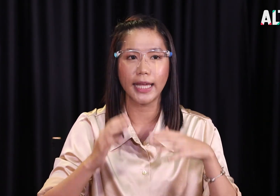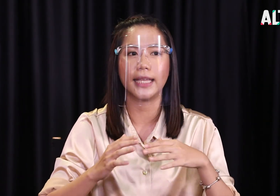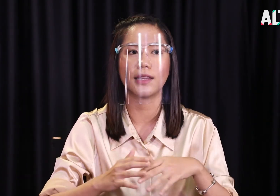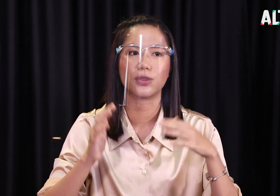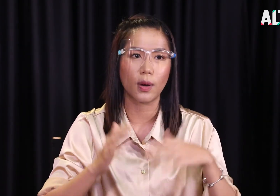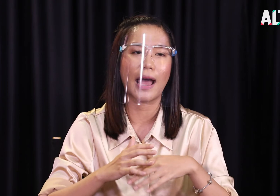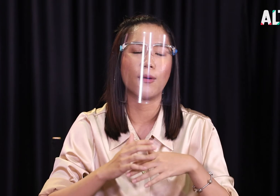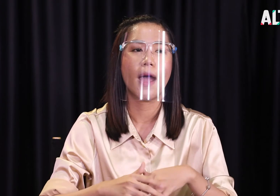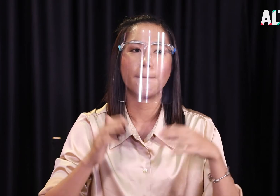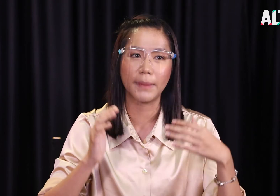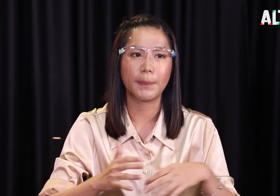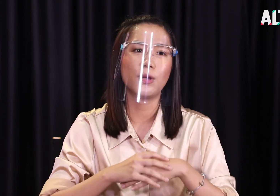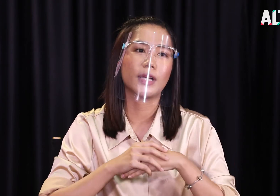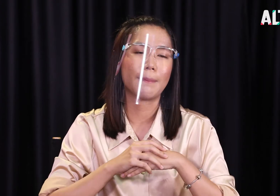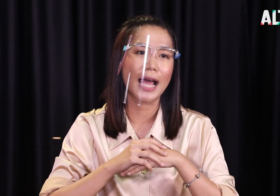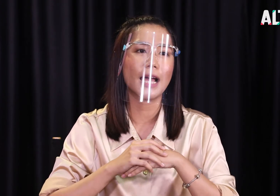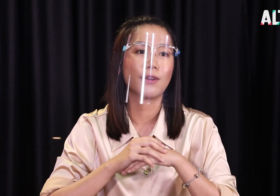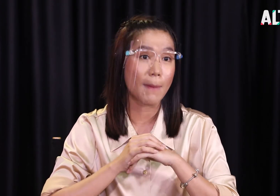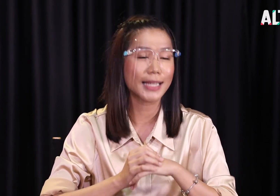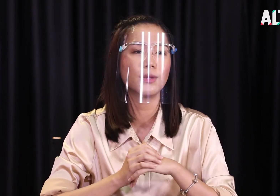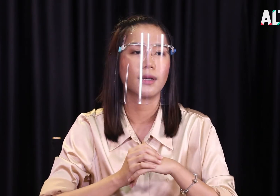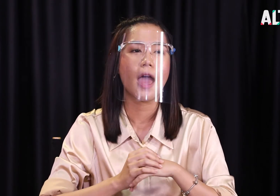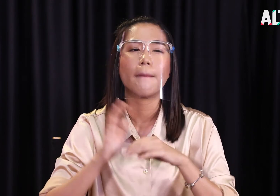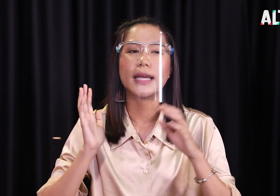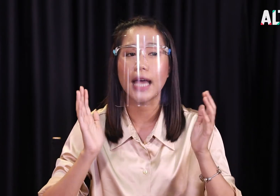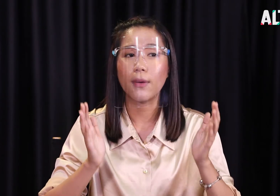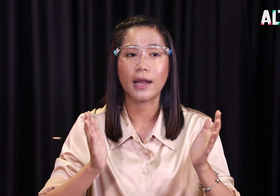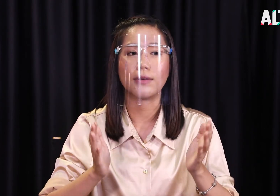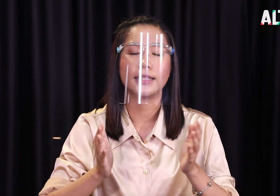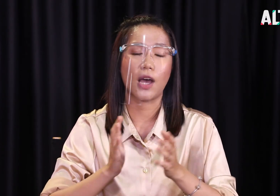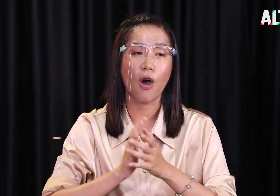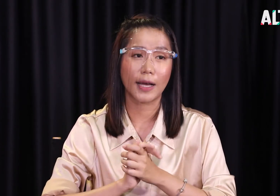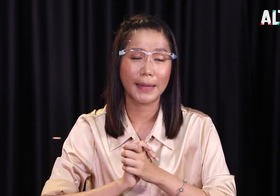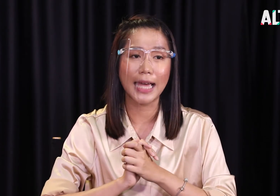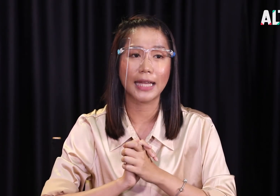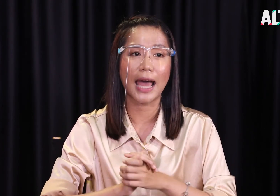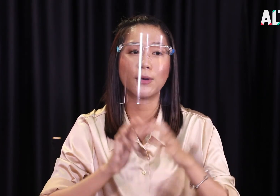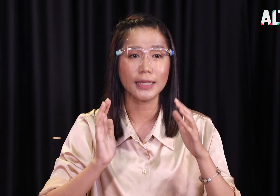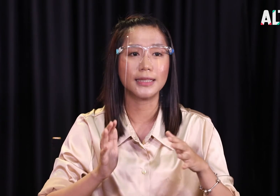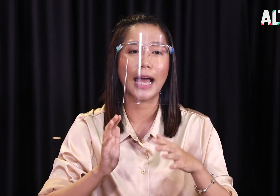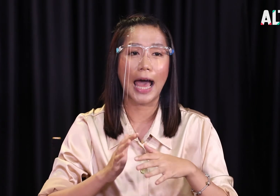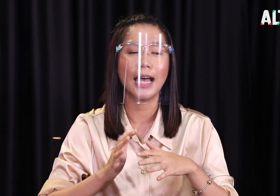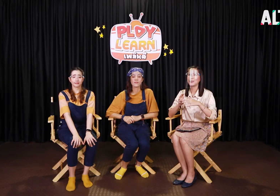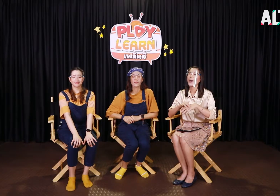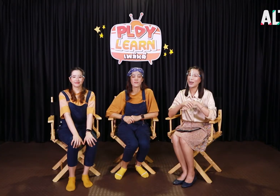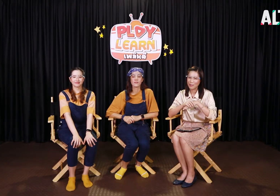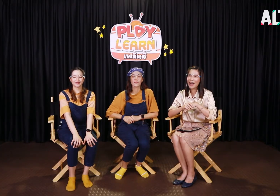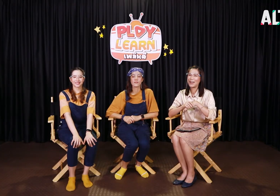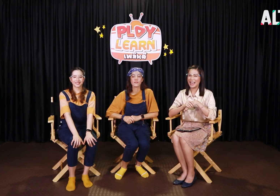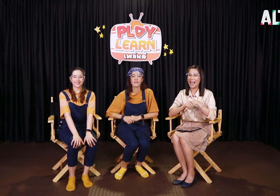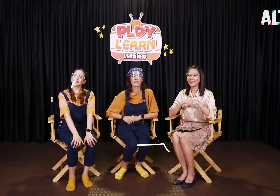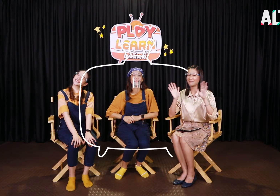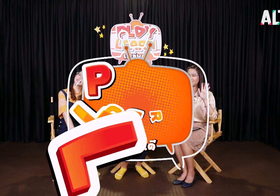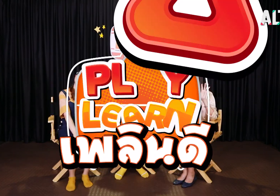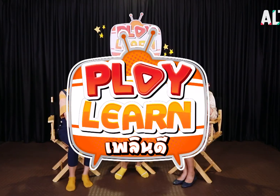ที่ดีต่อตัวเรามีประโยชน์กับร่างกายของเรามากที่สุดไม่ใช่ว่าเราเนี่ยจะออกกำลังกายตามคนอื่นนะคะครูออนขอฝ